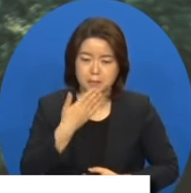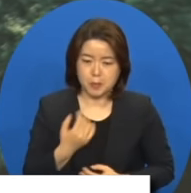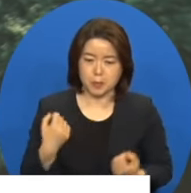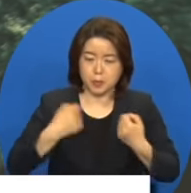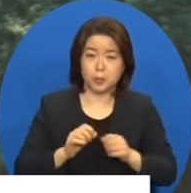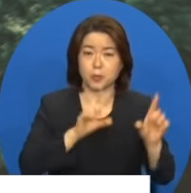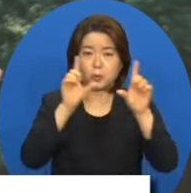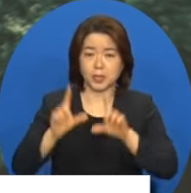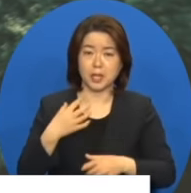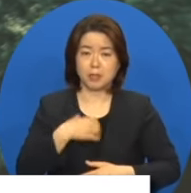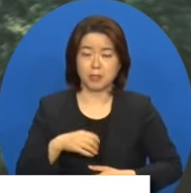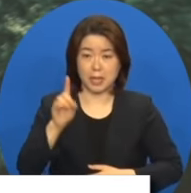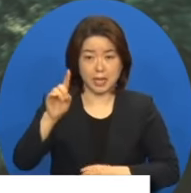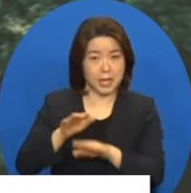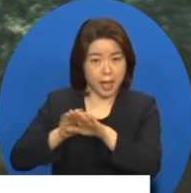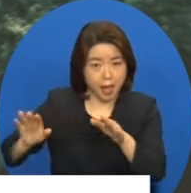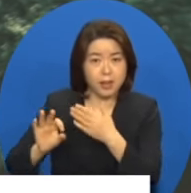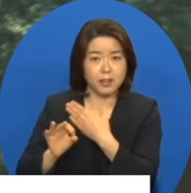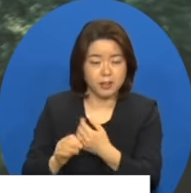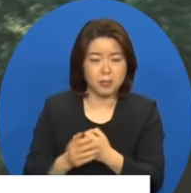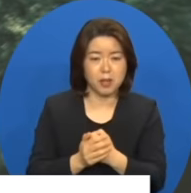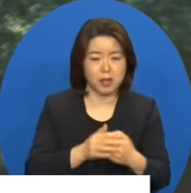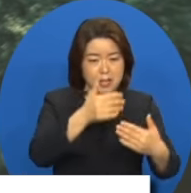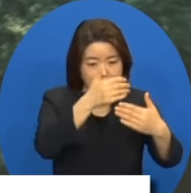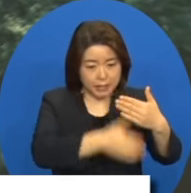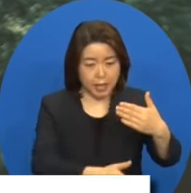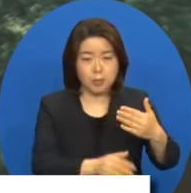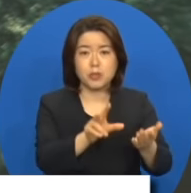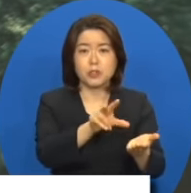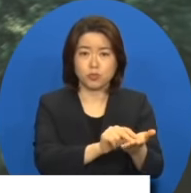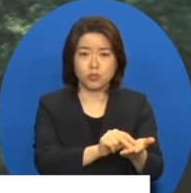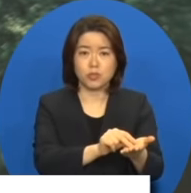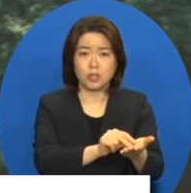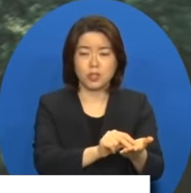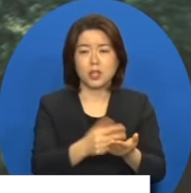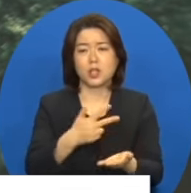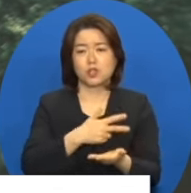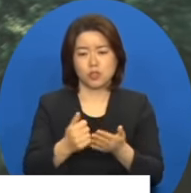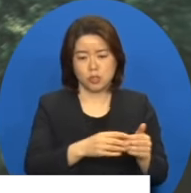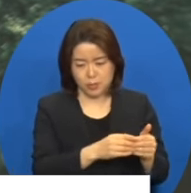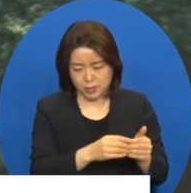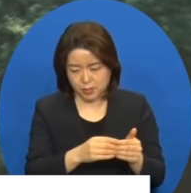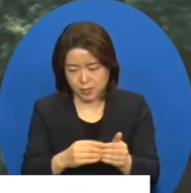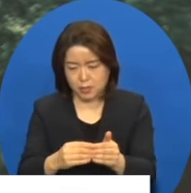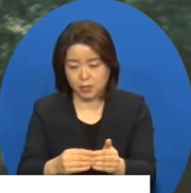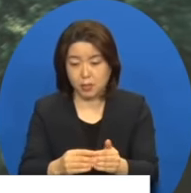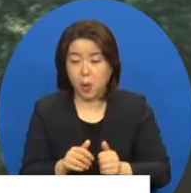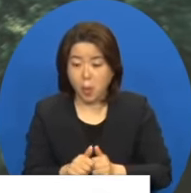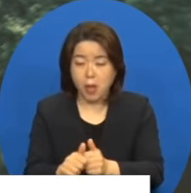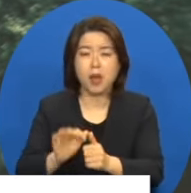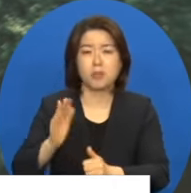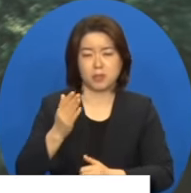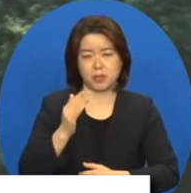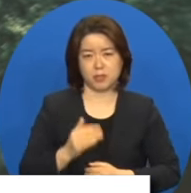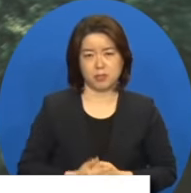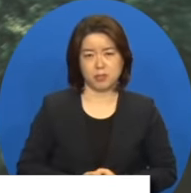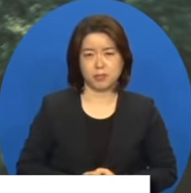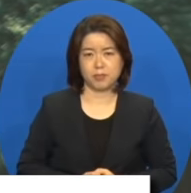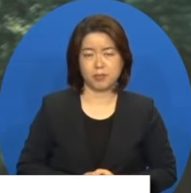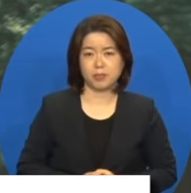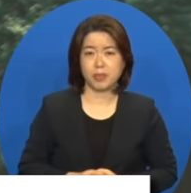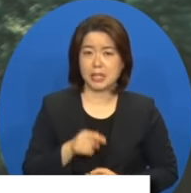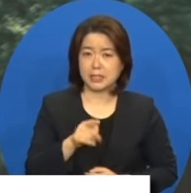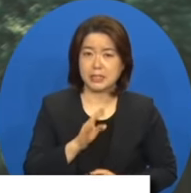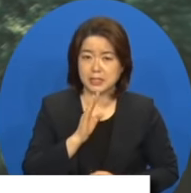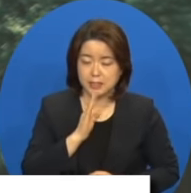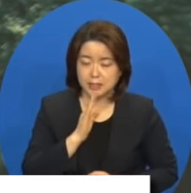사는 걱정 하나 해결되고 나면 나머지 문제는 주님이 이끄시는 대로 가면 됩니다. 그는